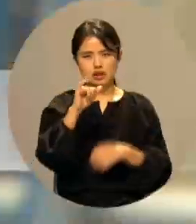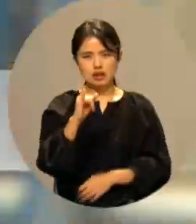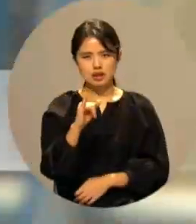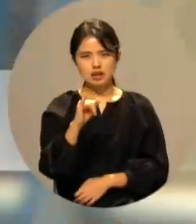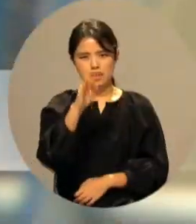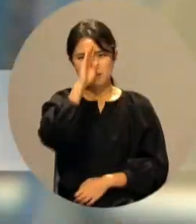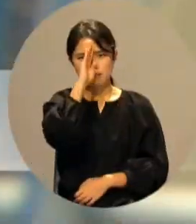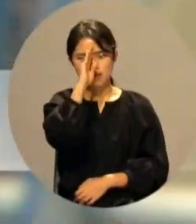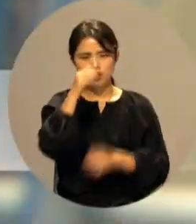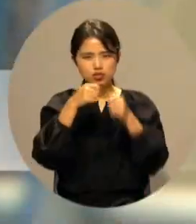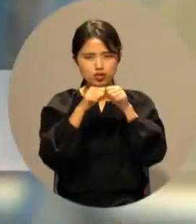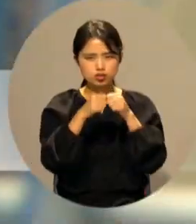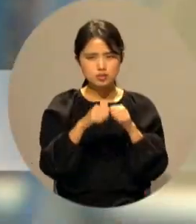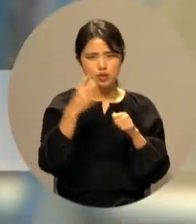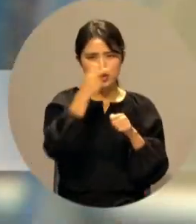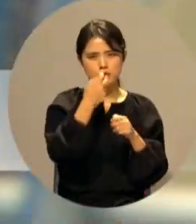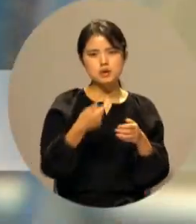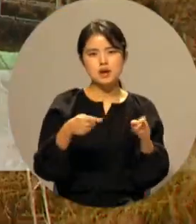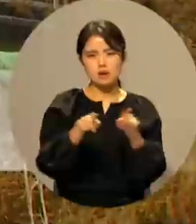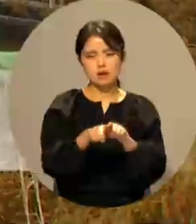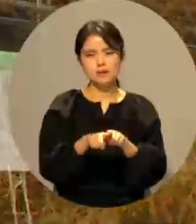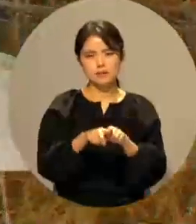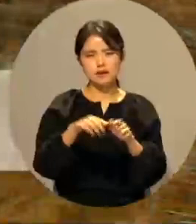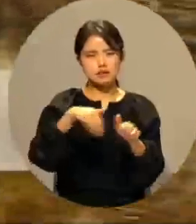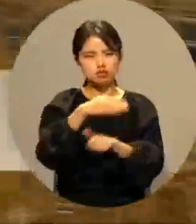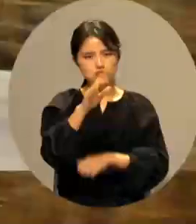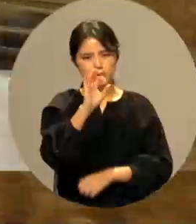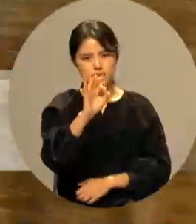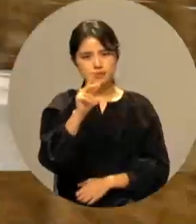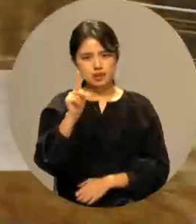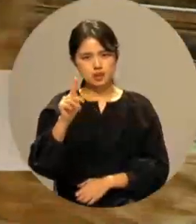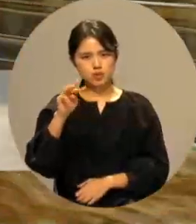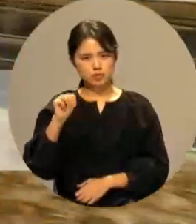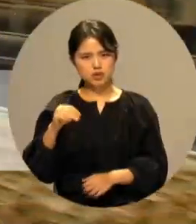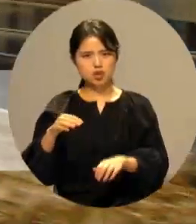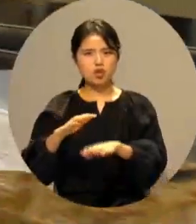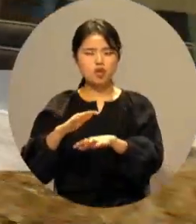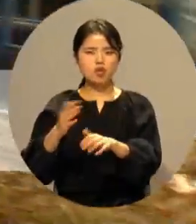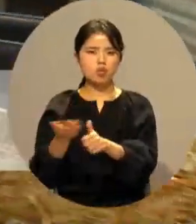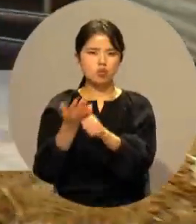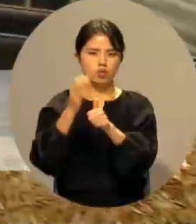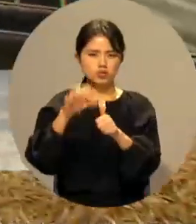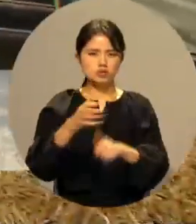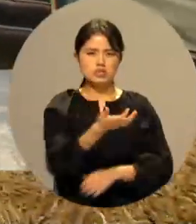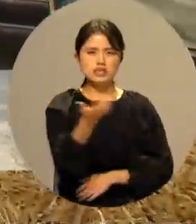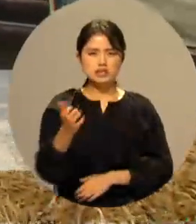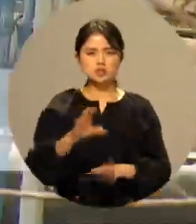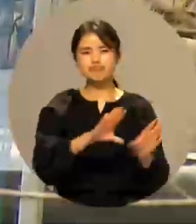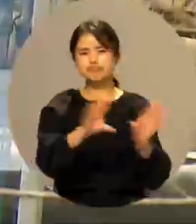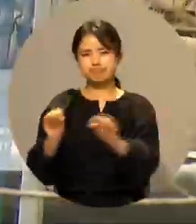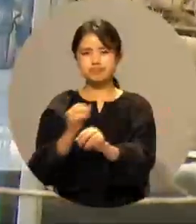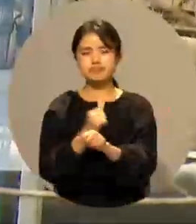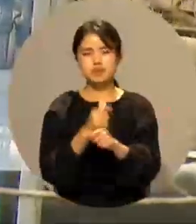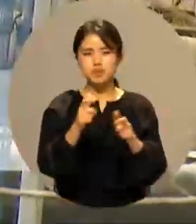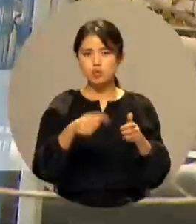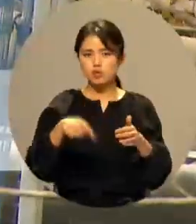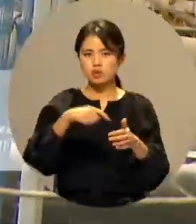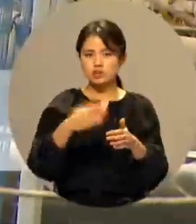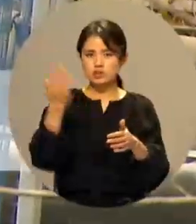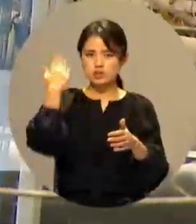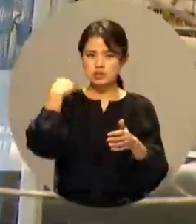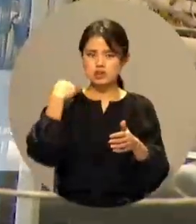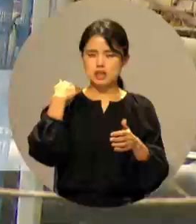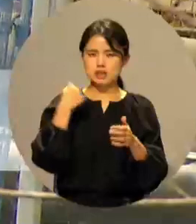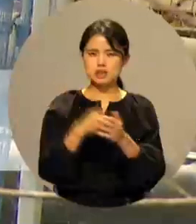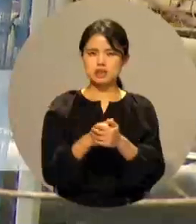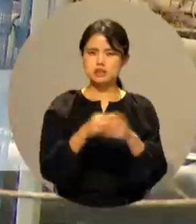정밀검사와 함께 반경 10km 내 농가에 대해서는 이동 제한 조치를 취했습니다 도내에서는 지난달 초